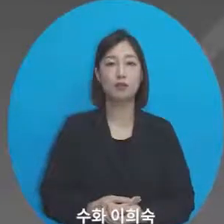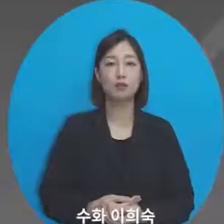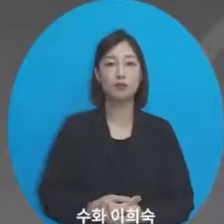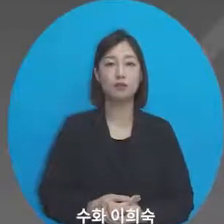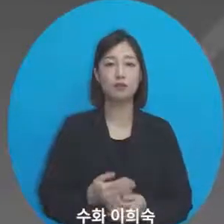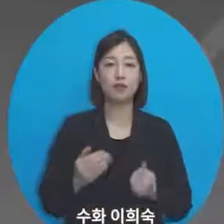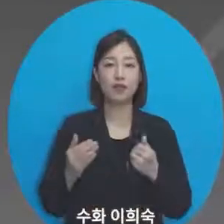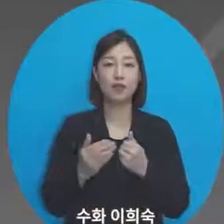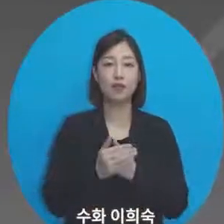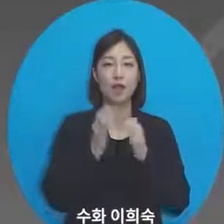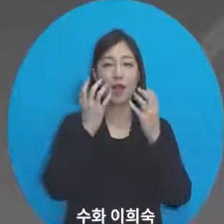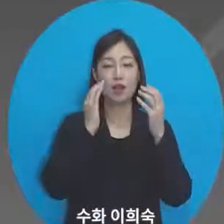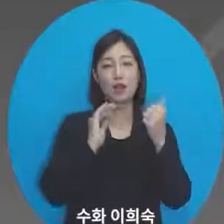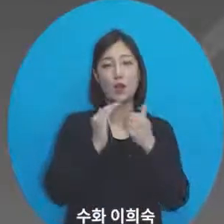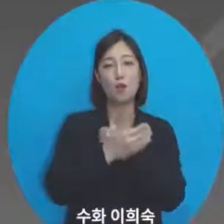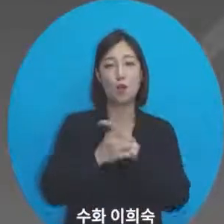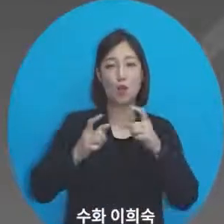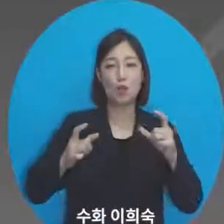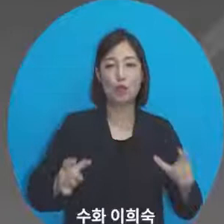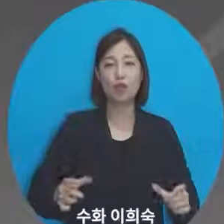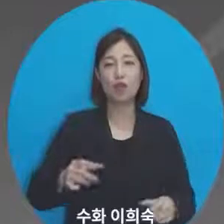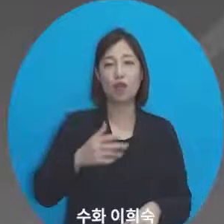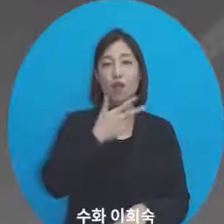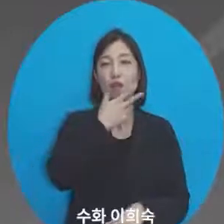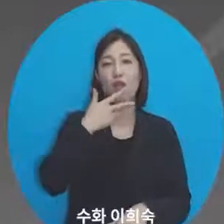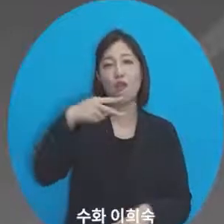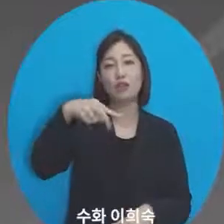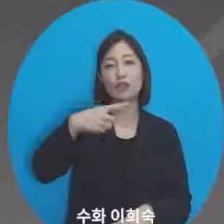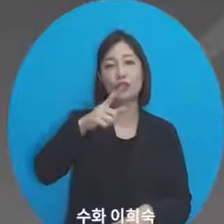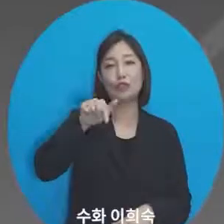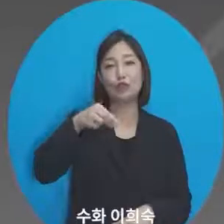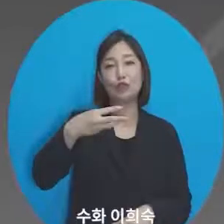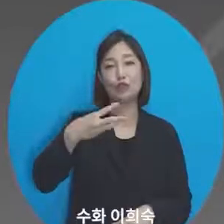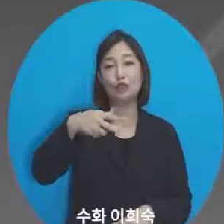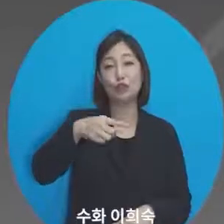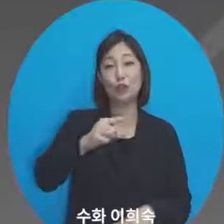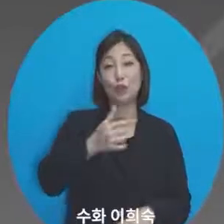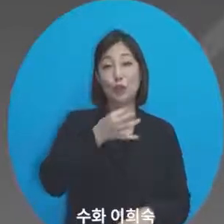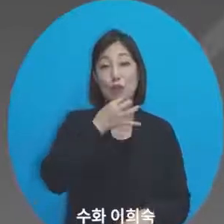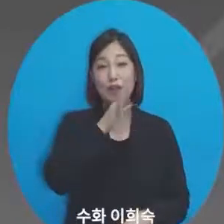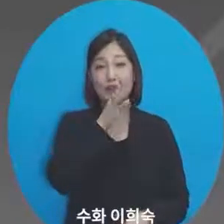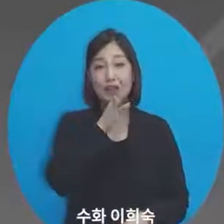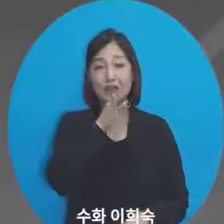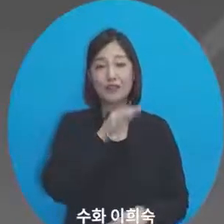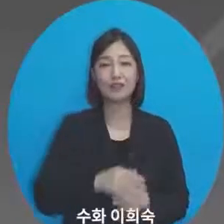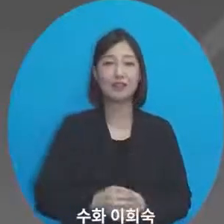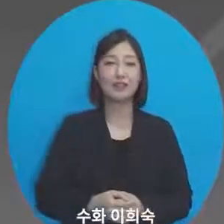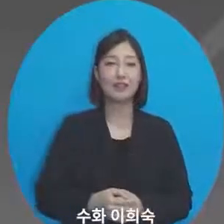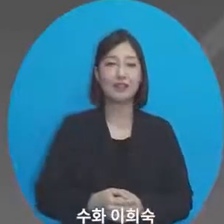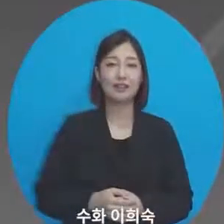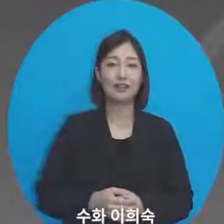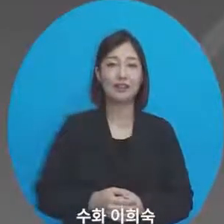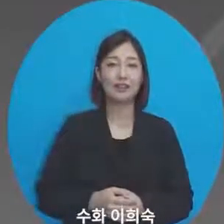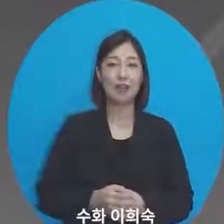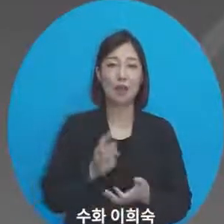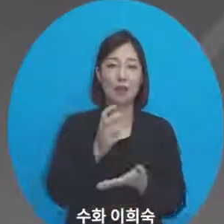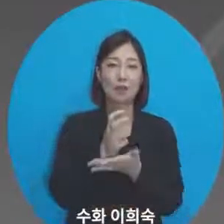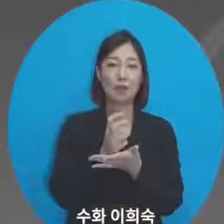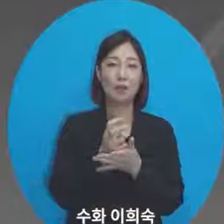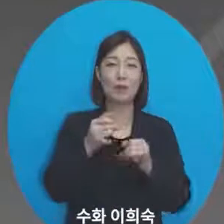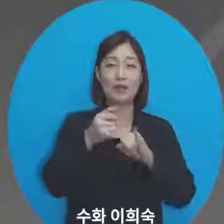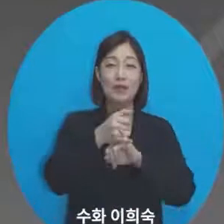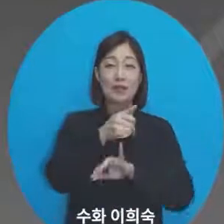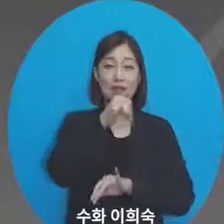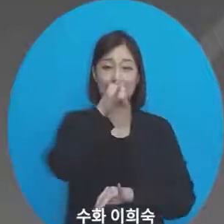보통 어린이 보호구역을 영어로 스쿨존, 교육과 보육시설이 있는 곳에 밀집돼서 설치하도록 하고 있기 때문에